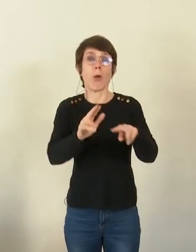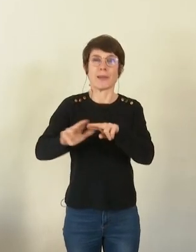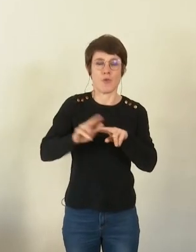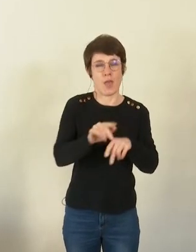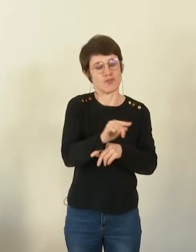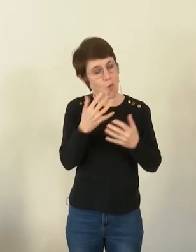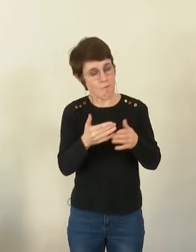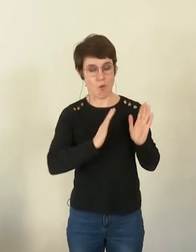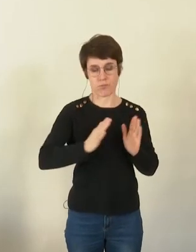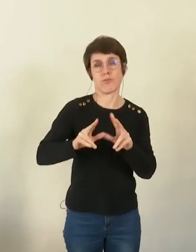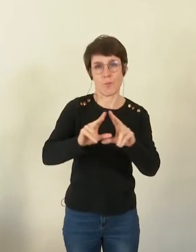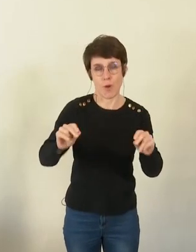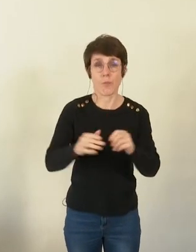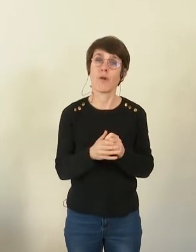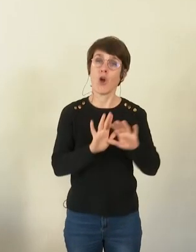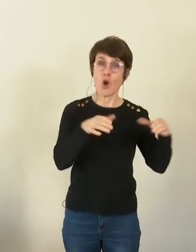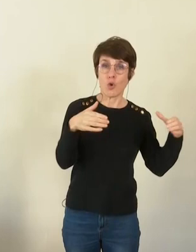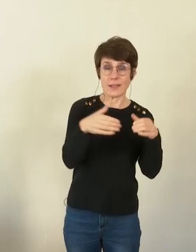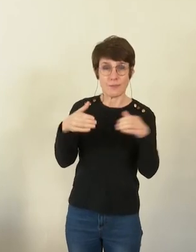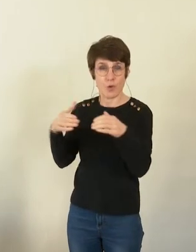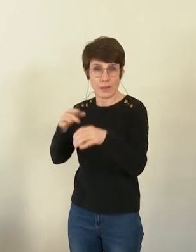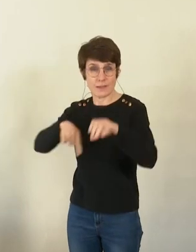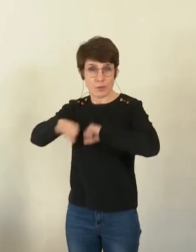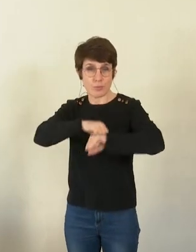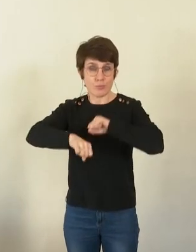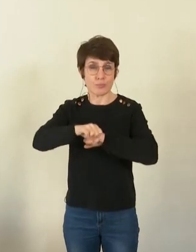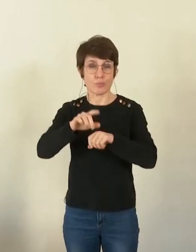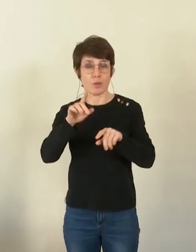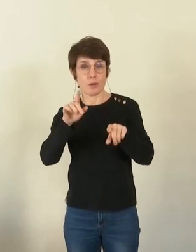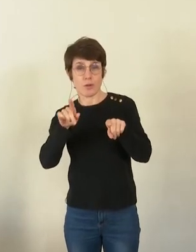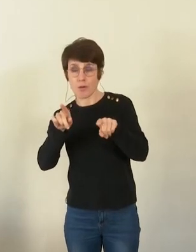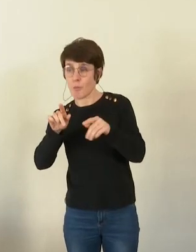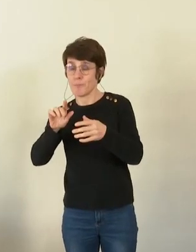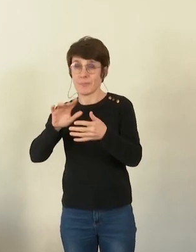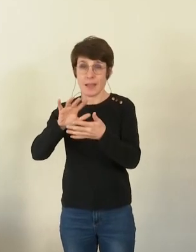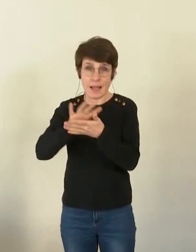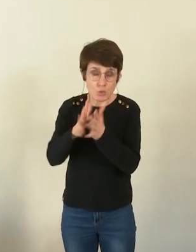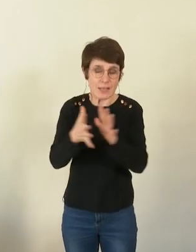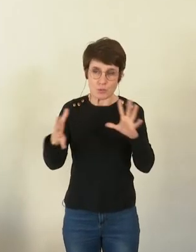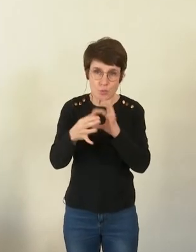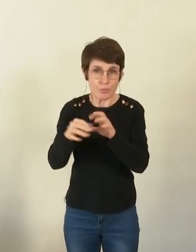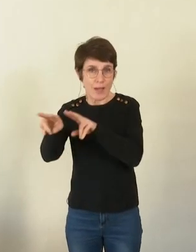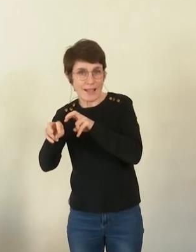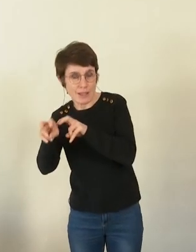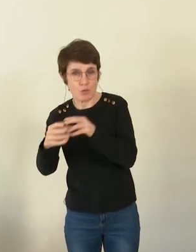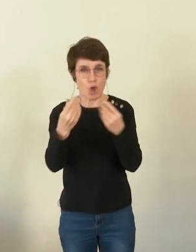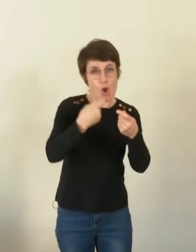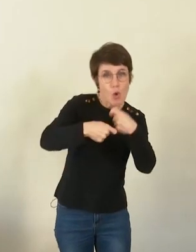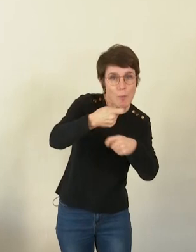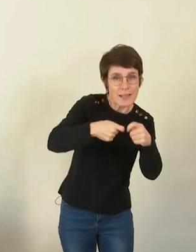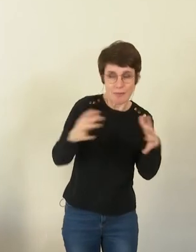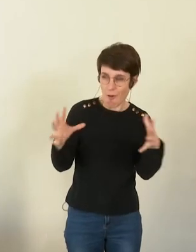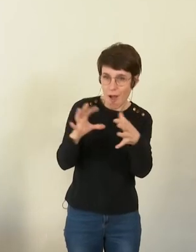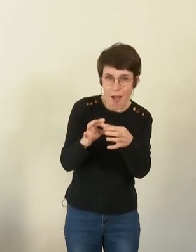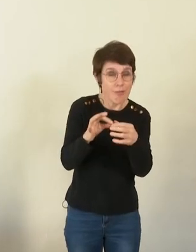plus en plus en associant des territoires des acteurs associatifs agriculteurs commerçants et s'engagent dans des expérimentations partout en